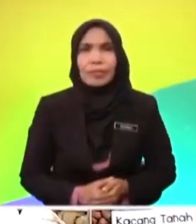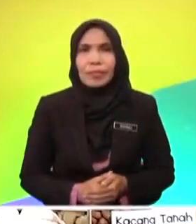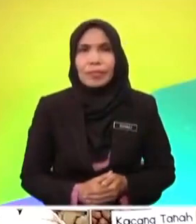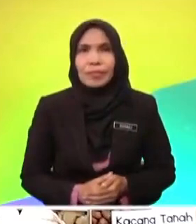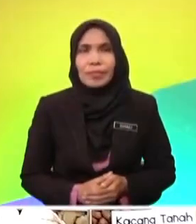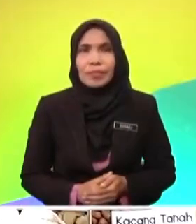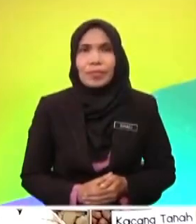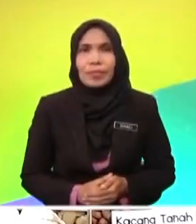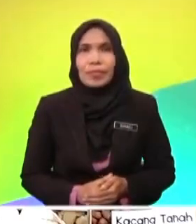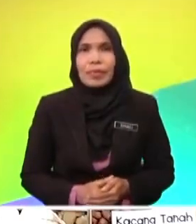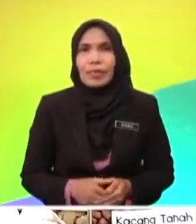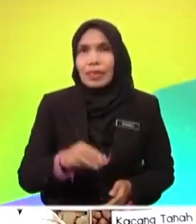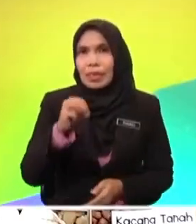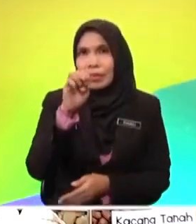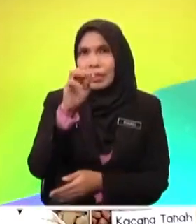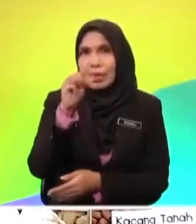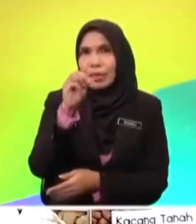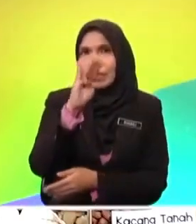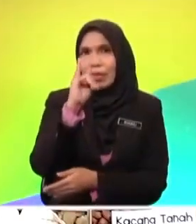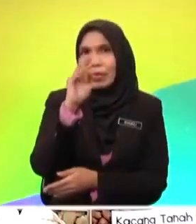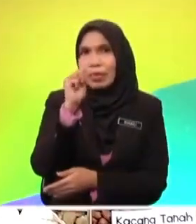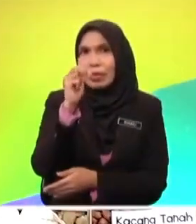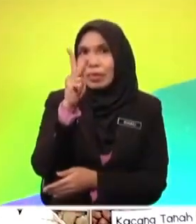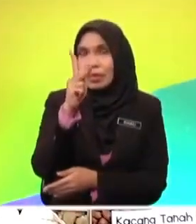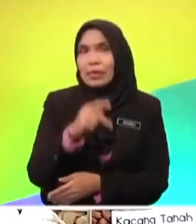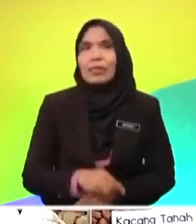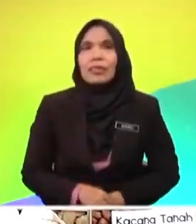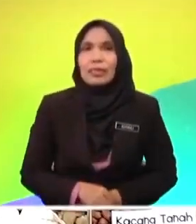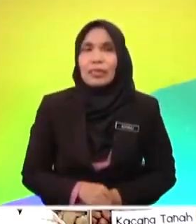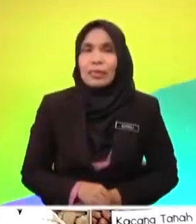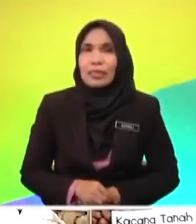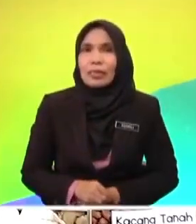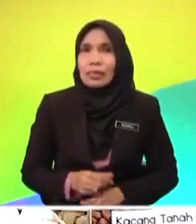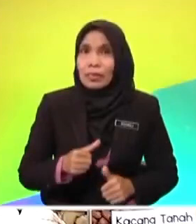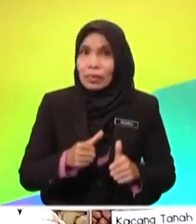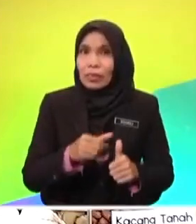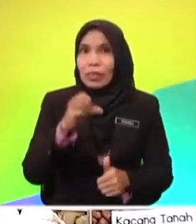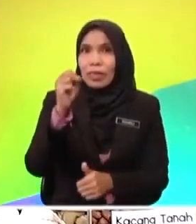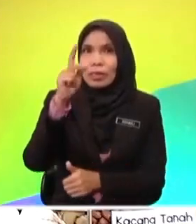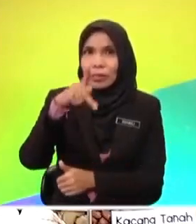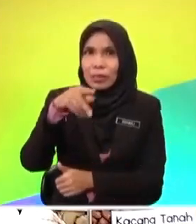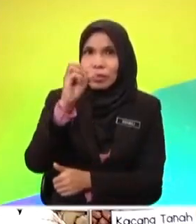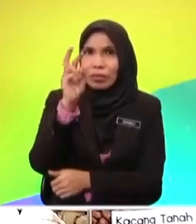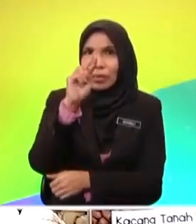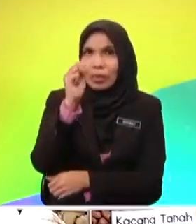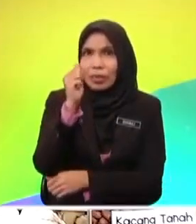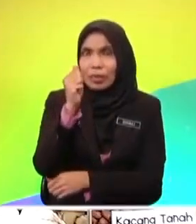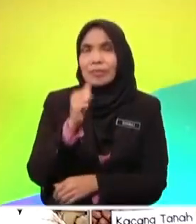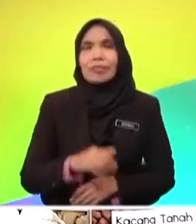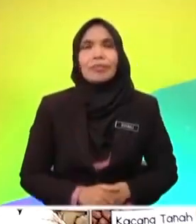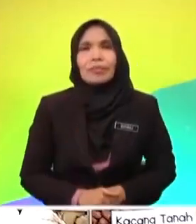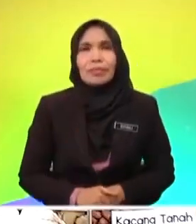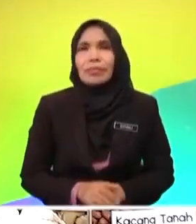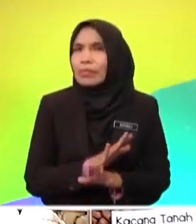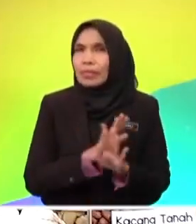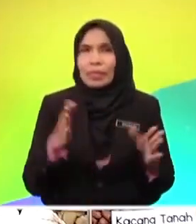spora, melalui spora, penyebaran spora. Jadi memang tak ada bunga. Dan tumbuhan tak berbunga juga tidak menghasilkan buah ataupun